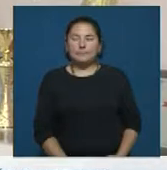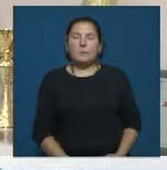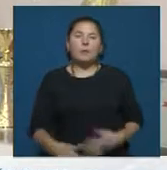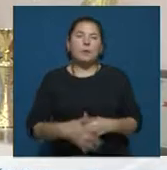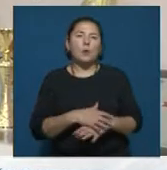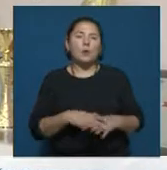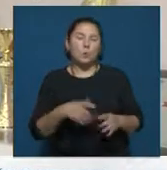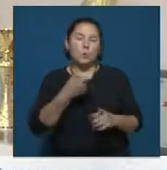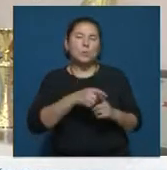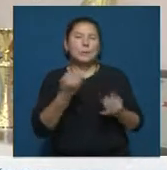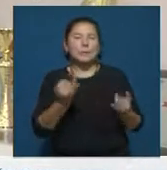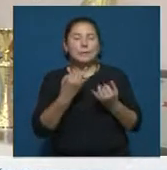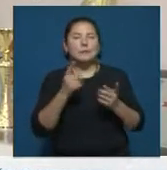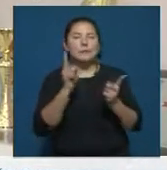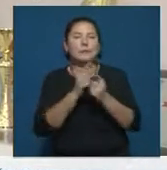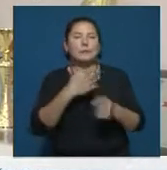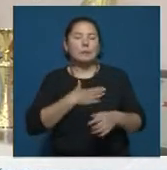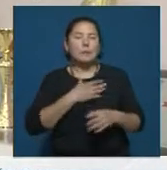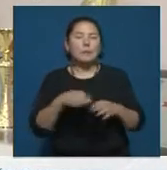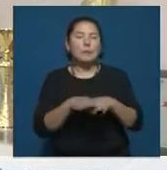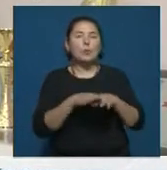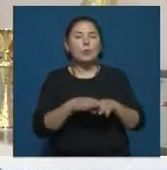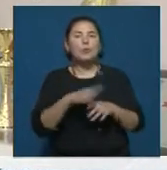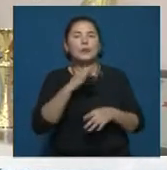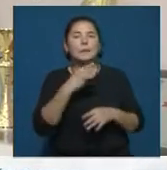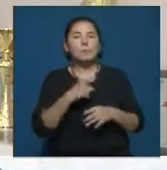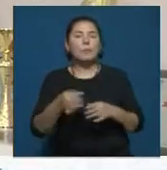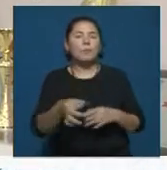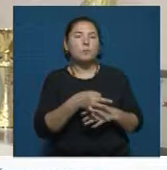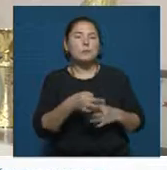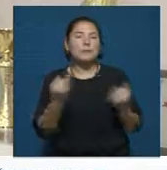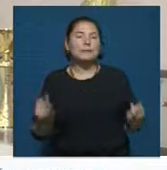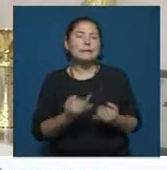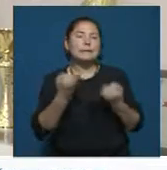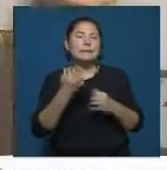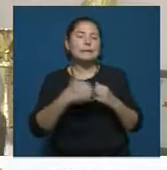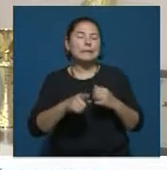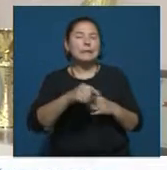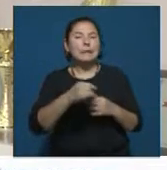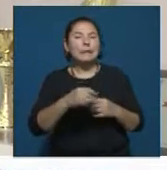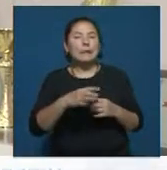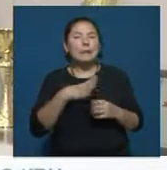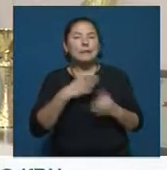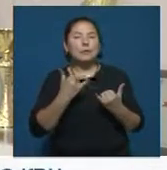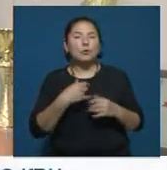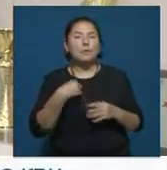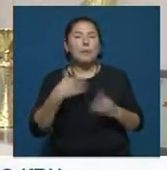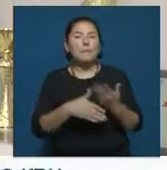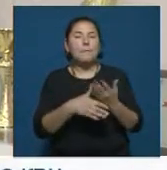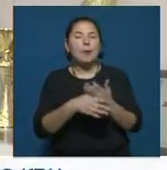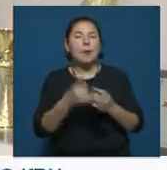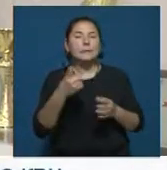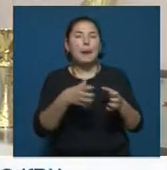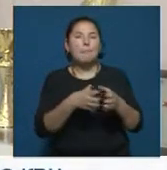Народ тепло встретил нас. Это говорит об уровне игры «Жайдарман» в области, об интересе среди молодых юмористов. Сегодня я помогаю